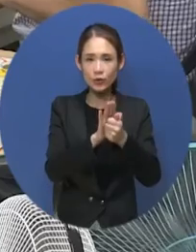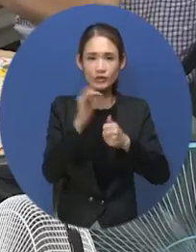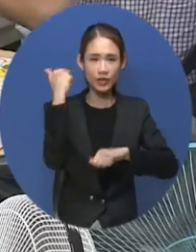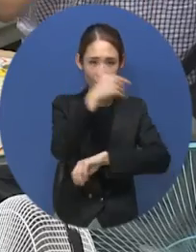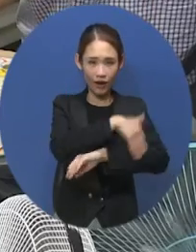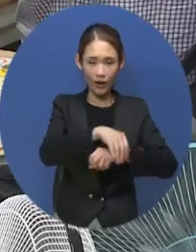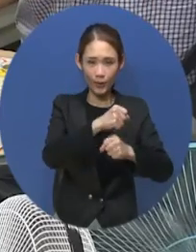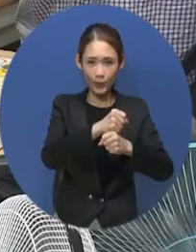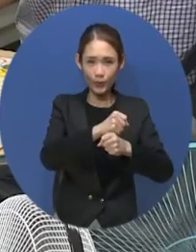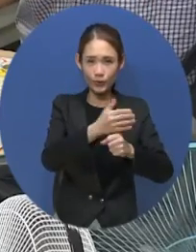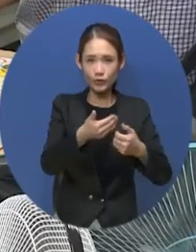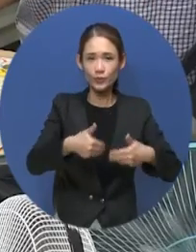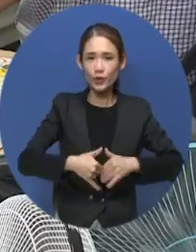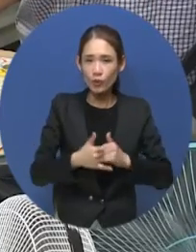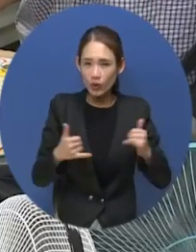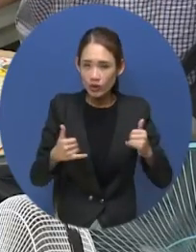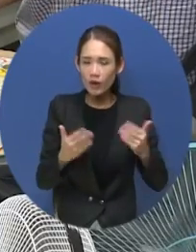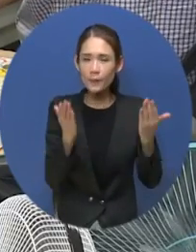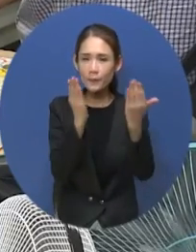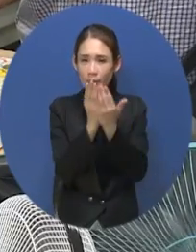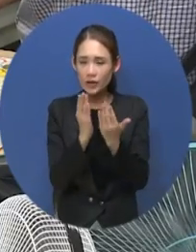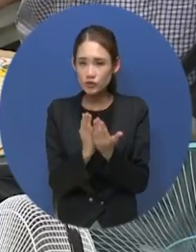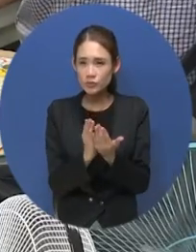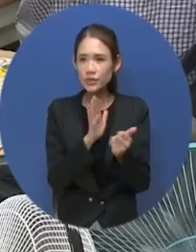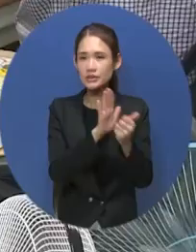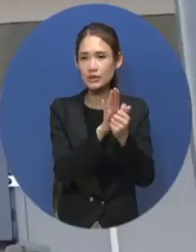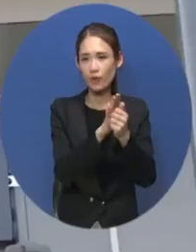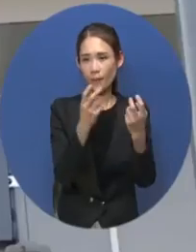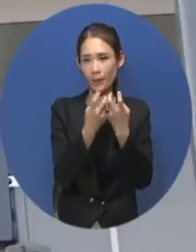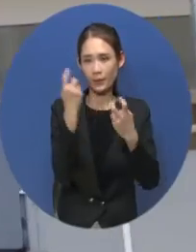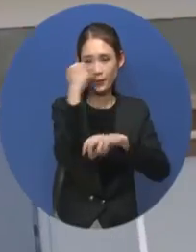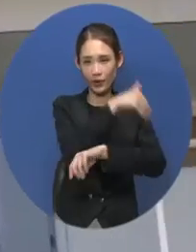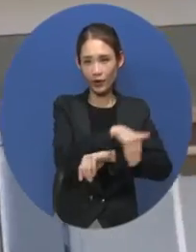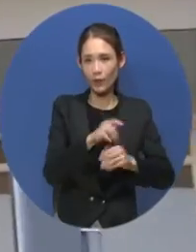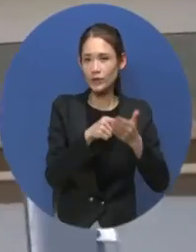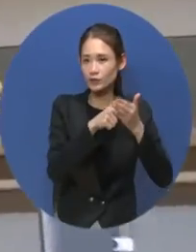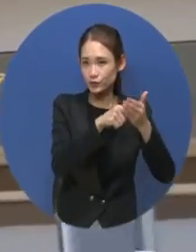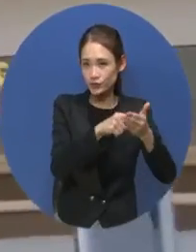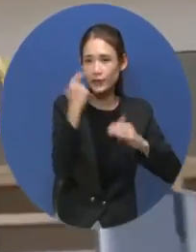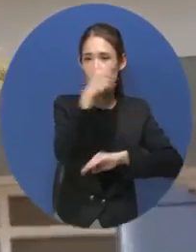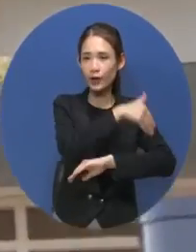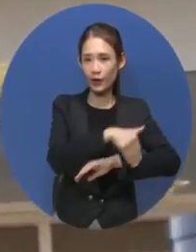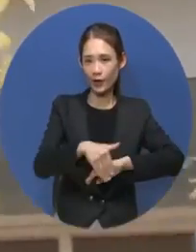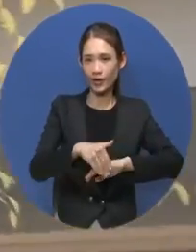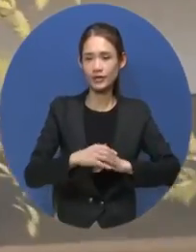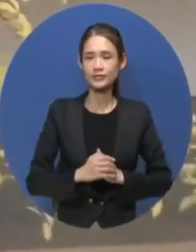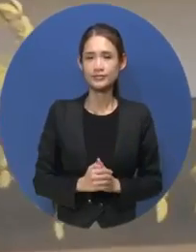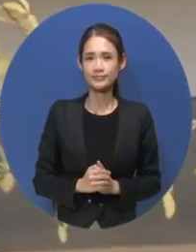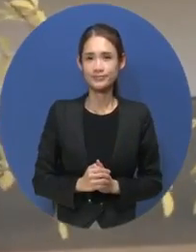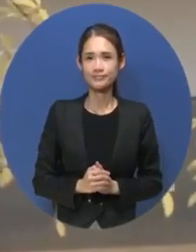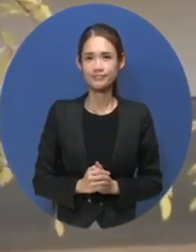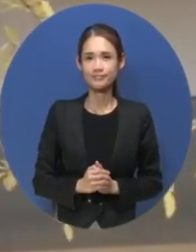수요자 중심의 맞춤형 지원책을 추진할 방침입니다 복지 tv 뉴스 박순용 입니다